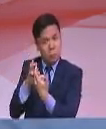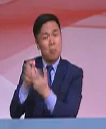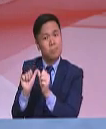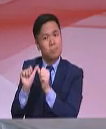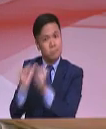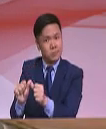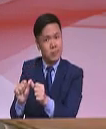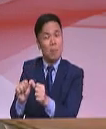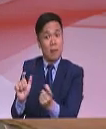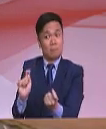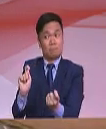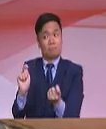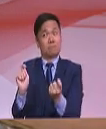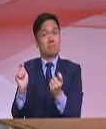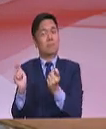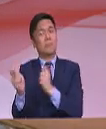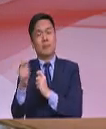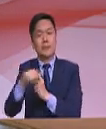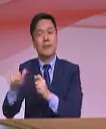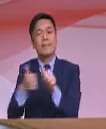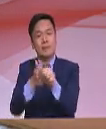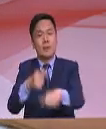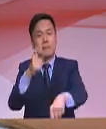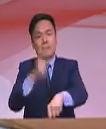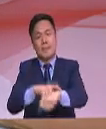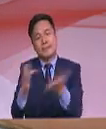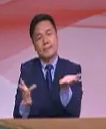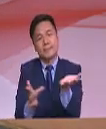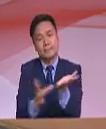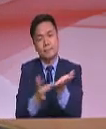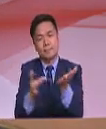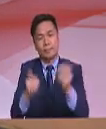terus berevolusi seiring kemajuan teknologi.